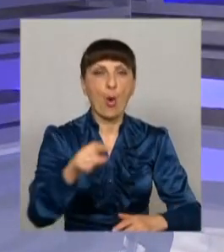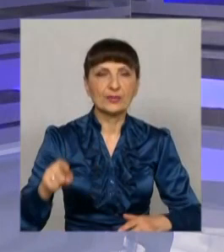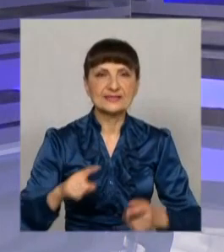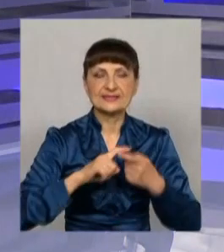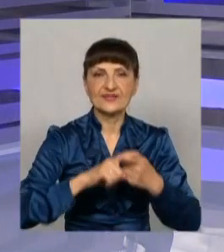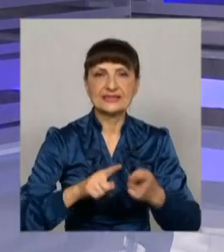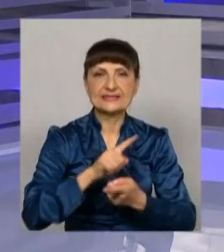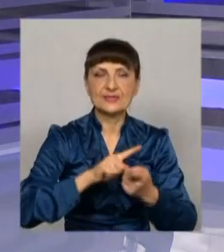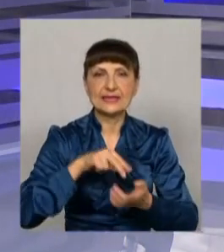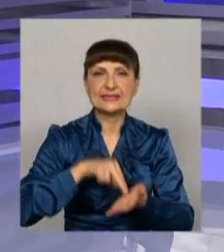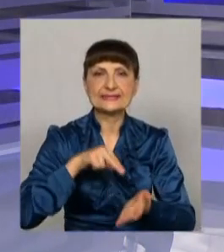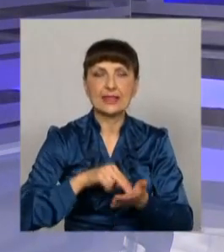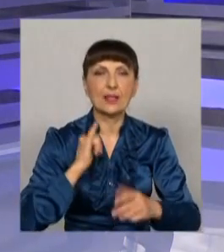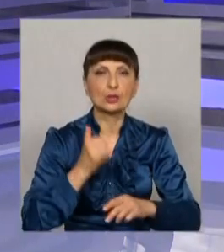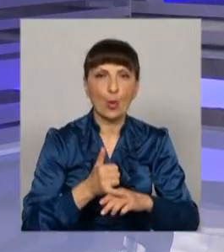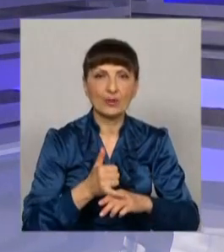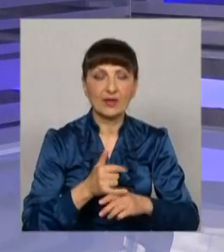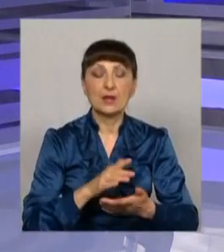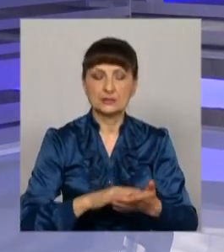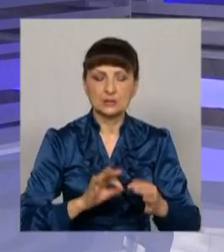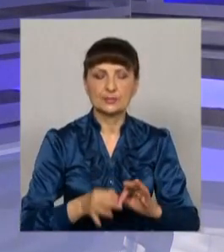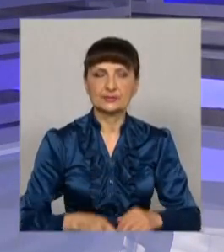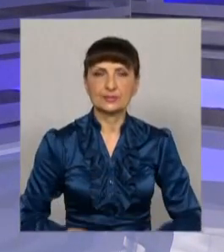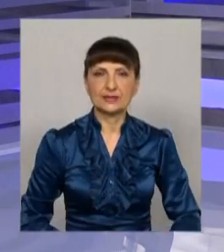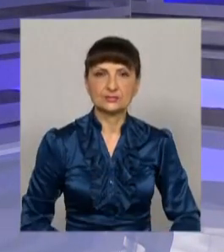затронуть изменение цен на топливо, знает Мираль Жанова.